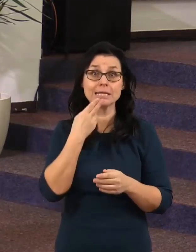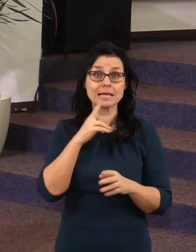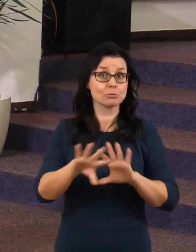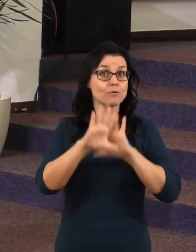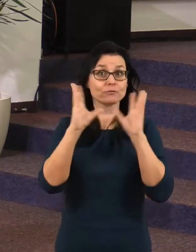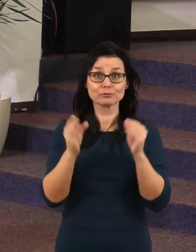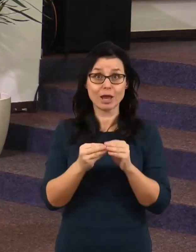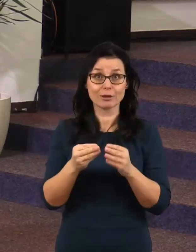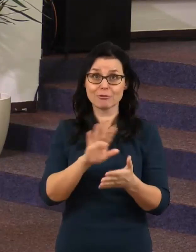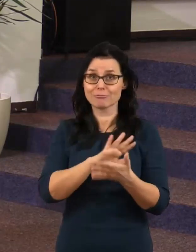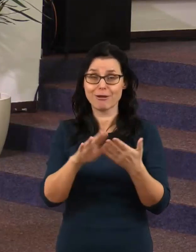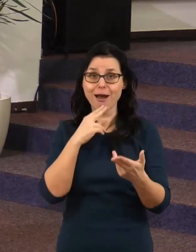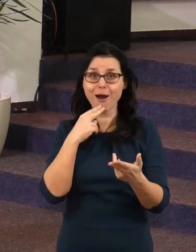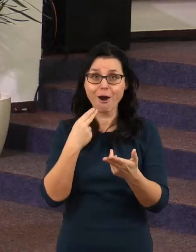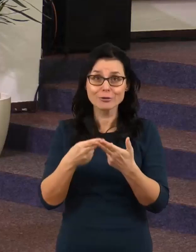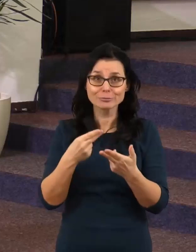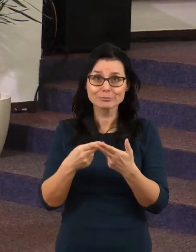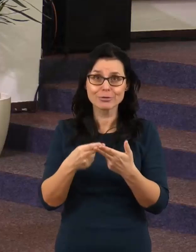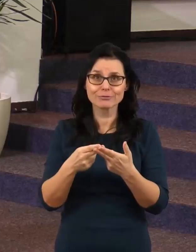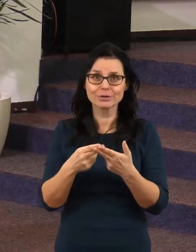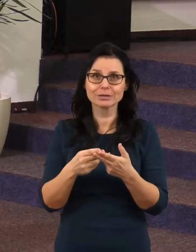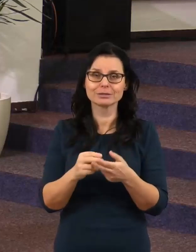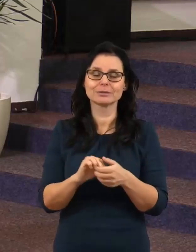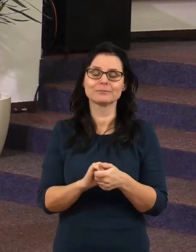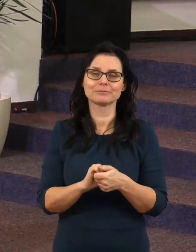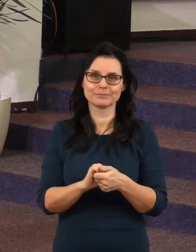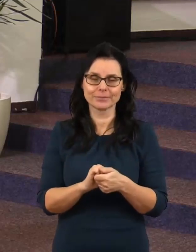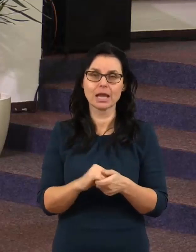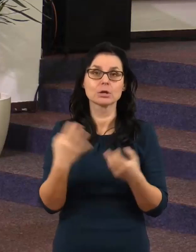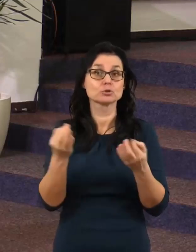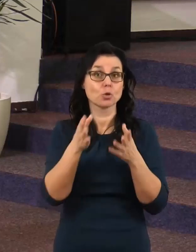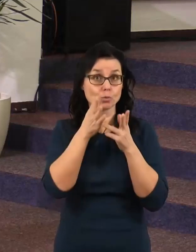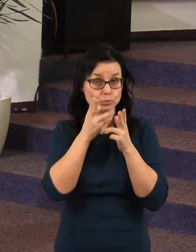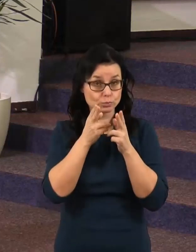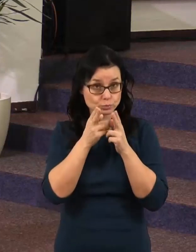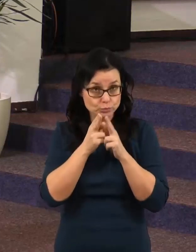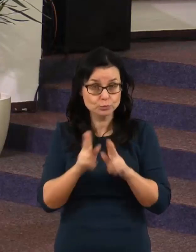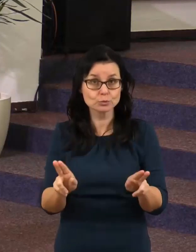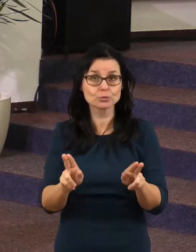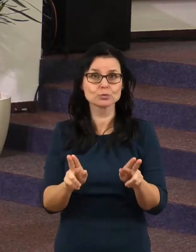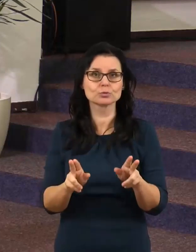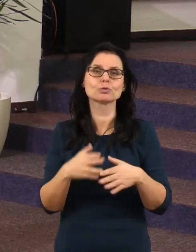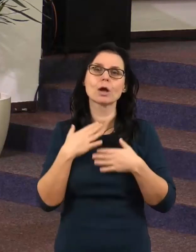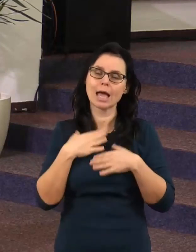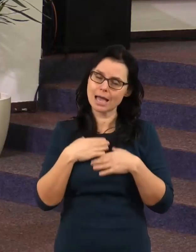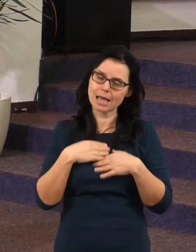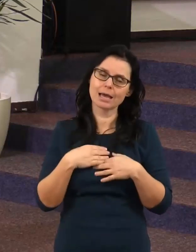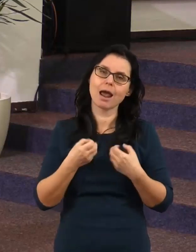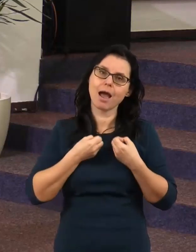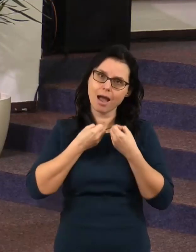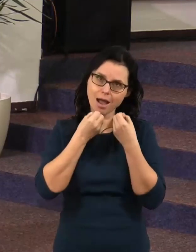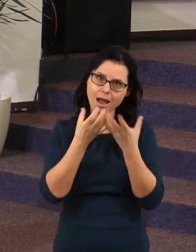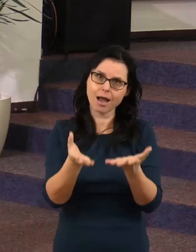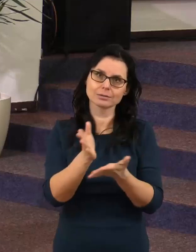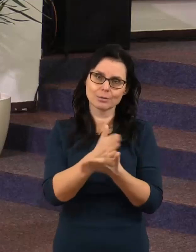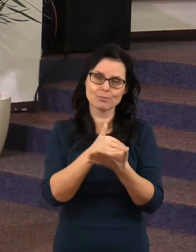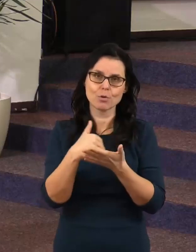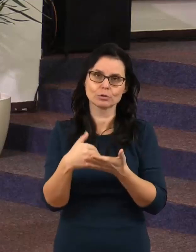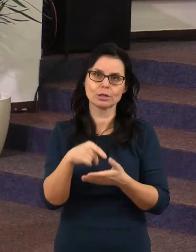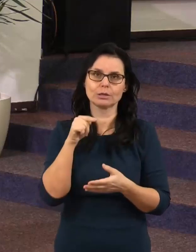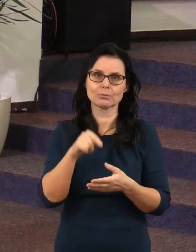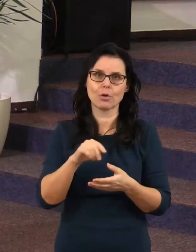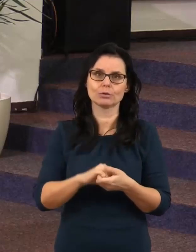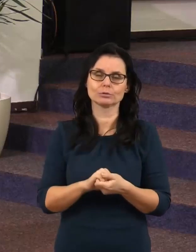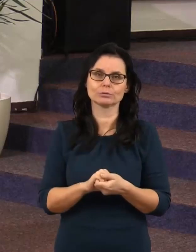všechny vaše odpovědi nebo všechny vaše otázky zodpovím, ale co bude myslitelné a rád se s vámi odělím, podělím o to,